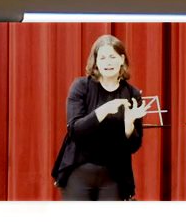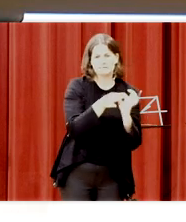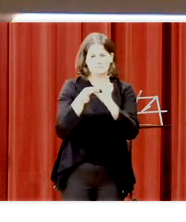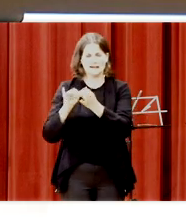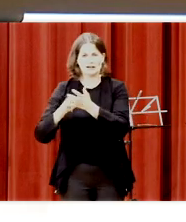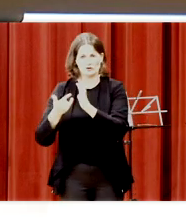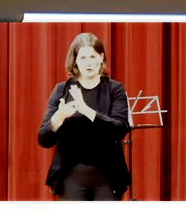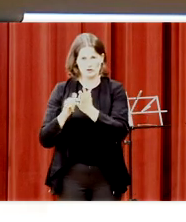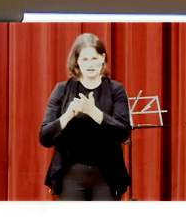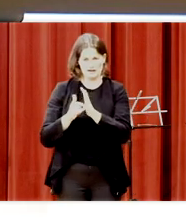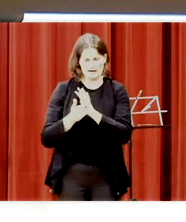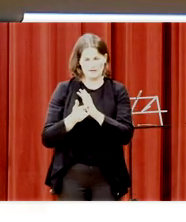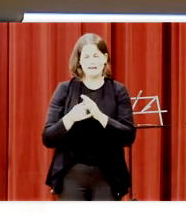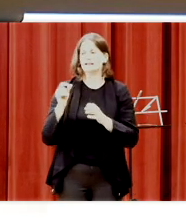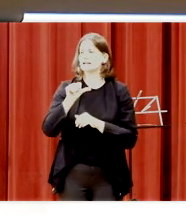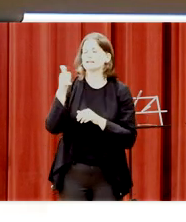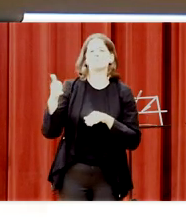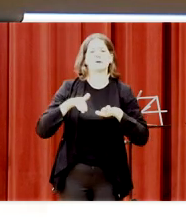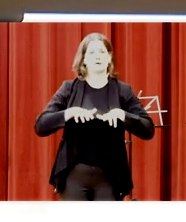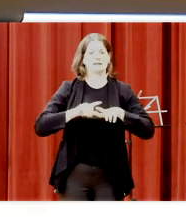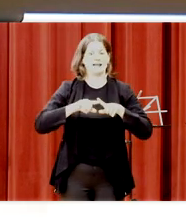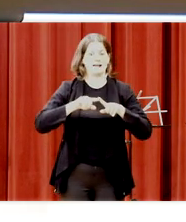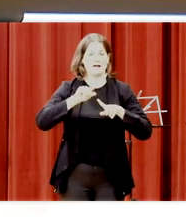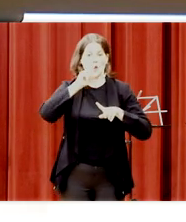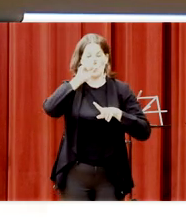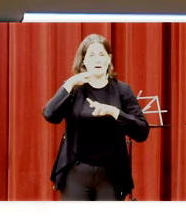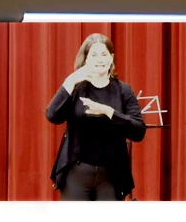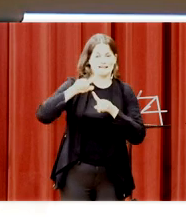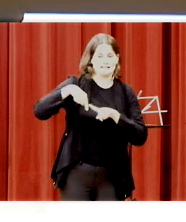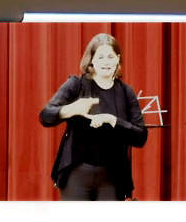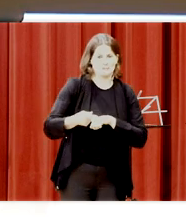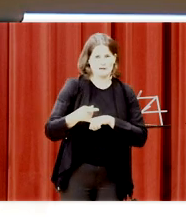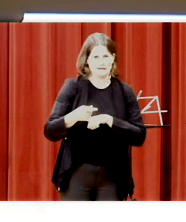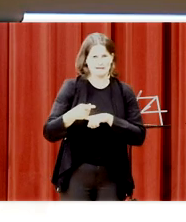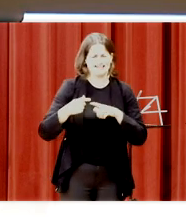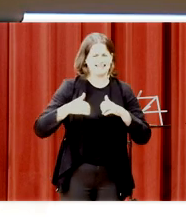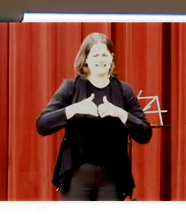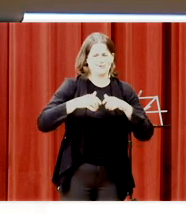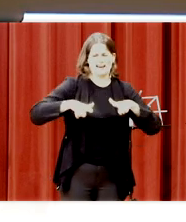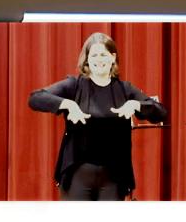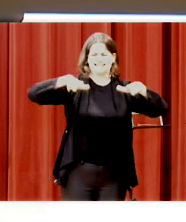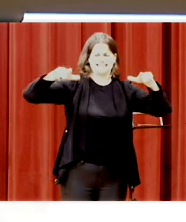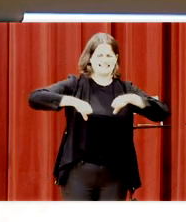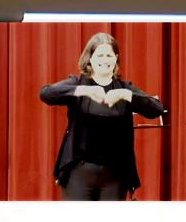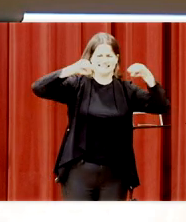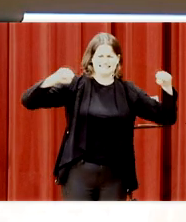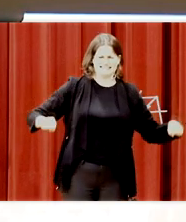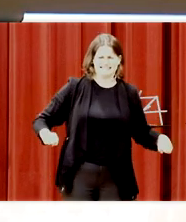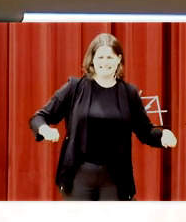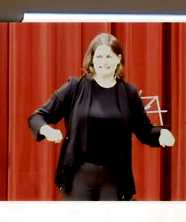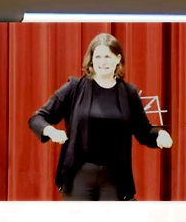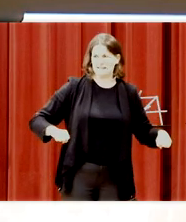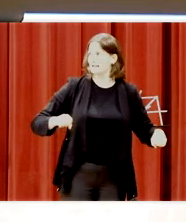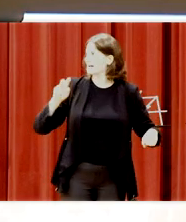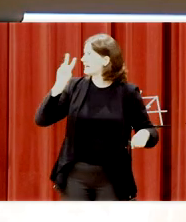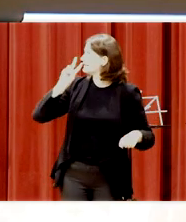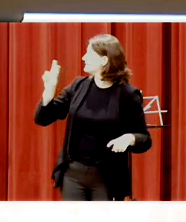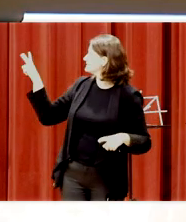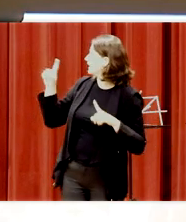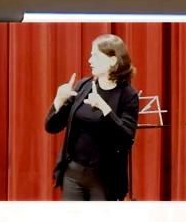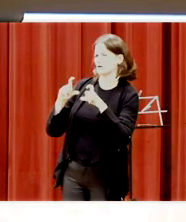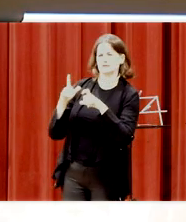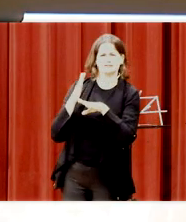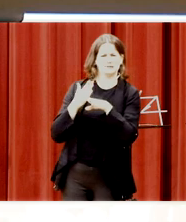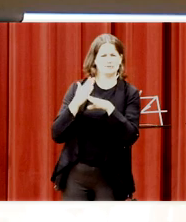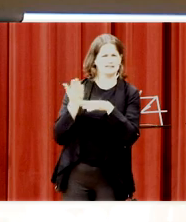això, aquesta imatge sempre la poso també perquè és, això són 5 megas, el primer disc dur de 5 megas. Es traslladava